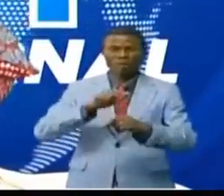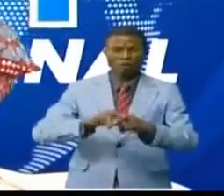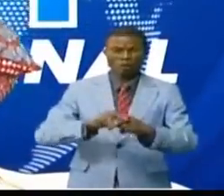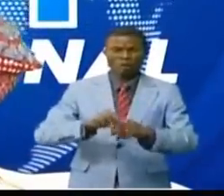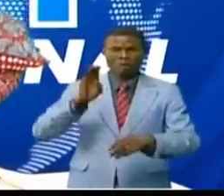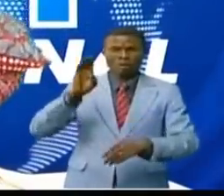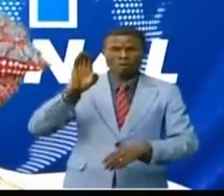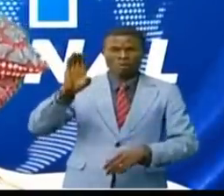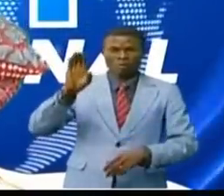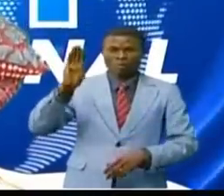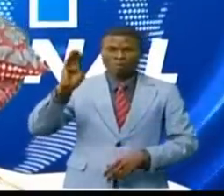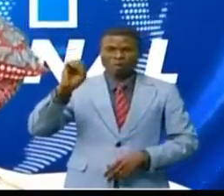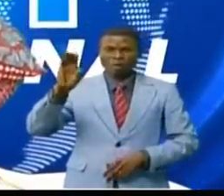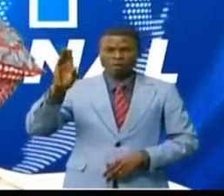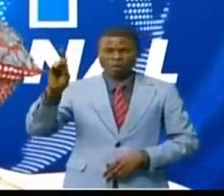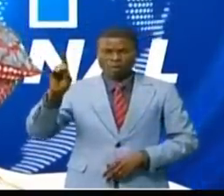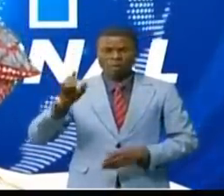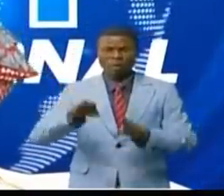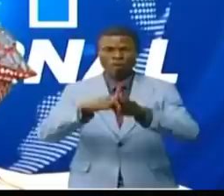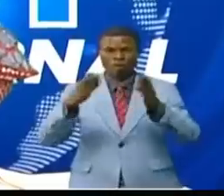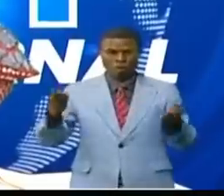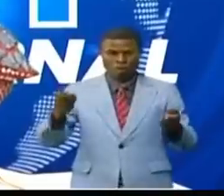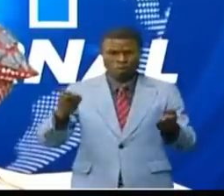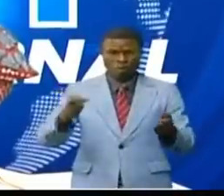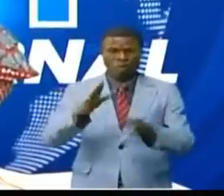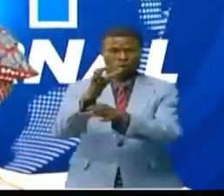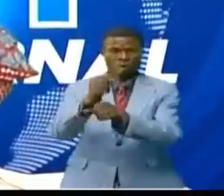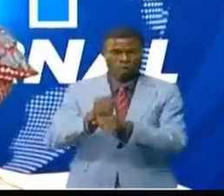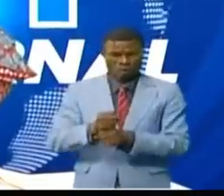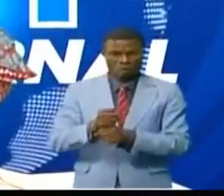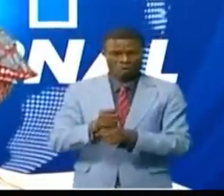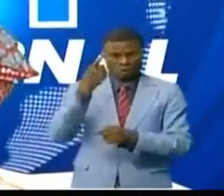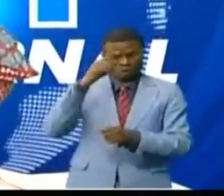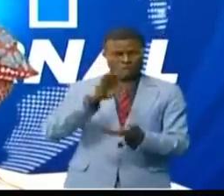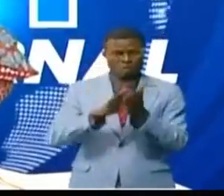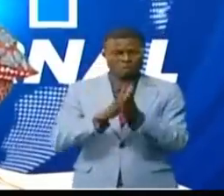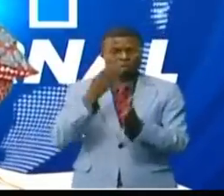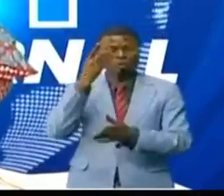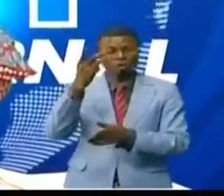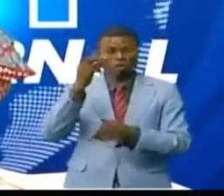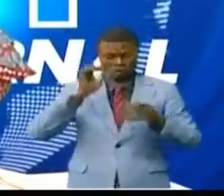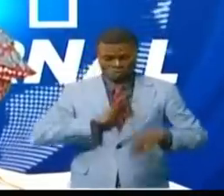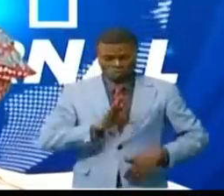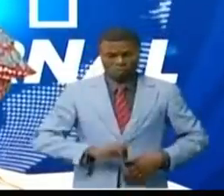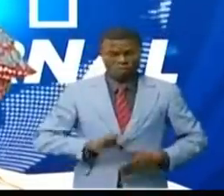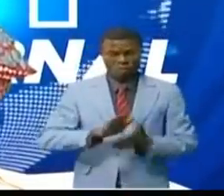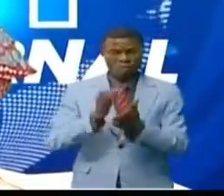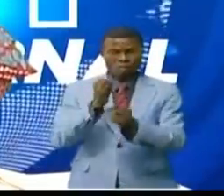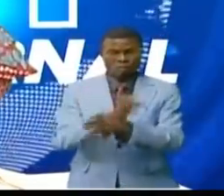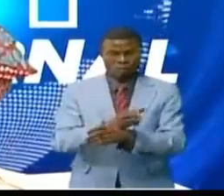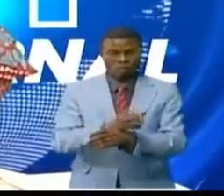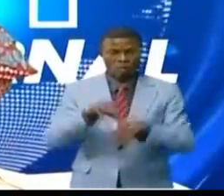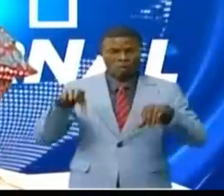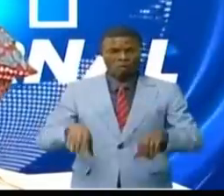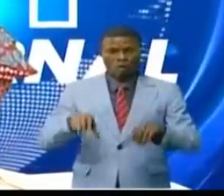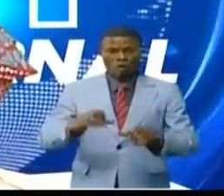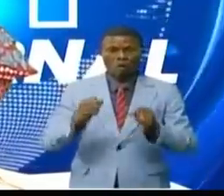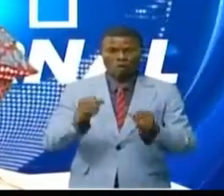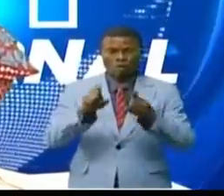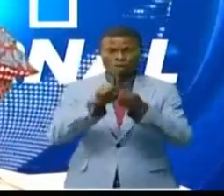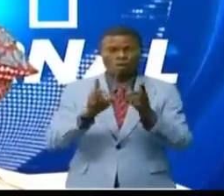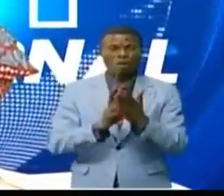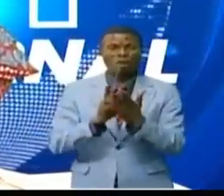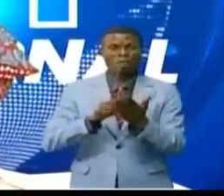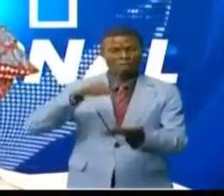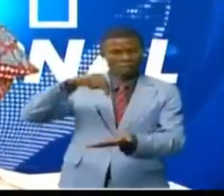BCECO a procédé à l'ouverture publique des plis réceptionnés, cela pour concrétiser la vision du chef de l'État d'un Congo fort, debout